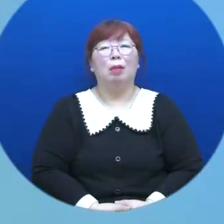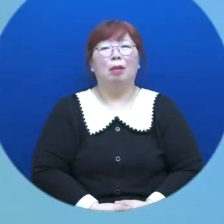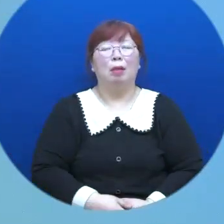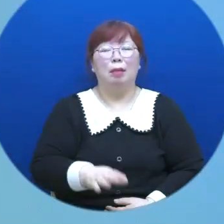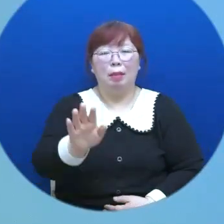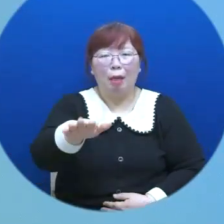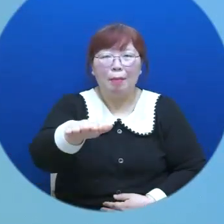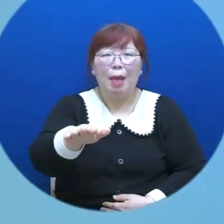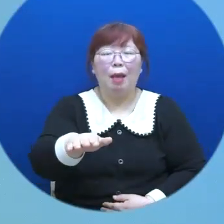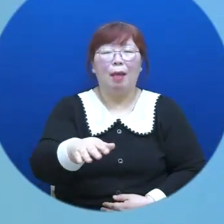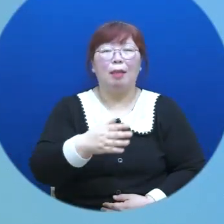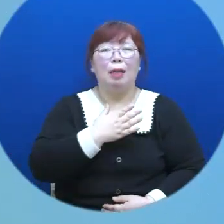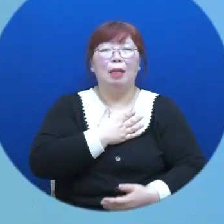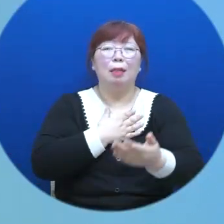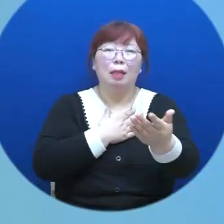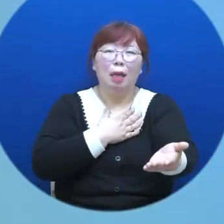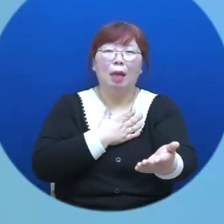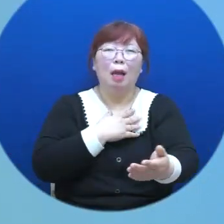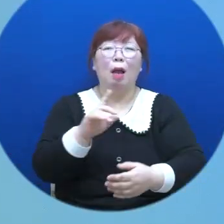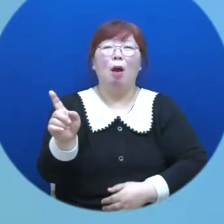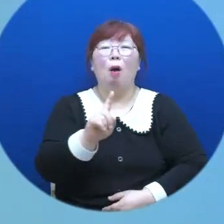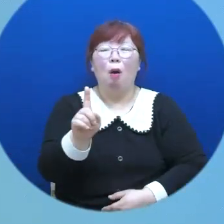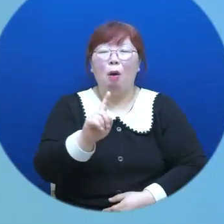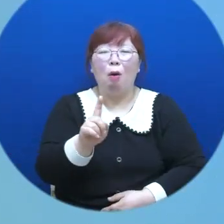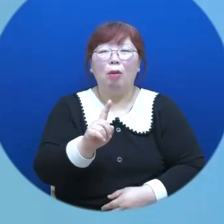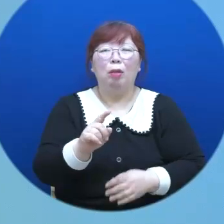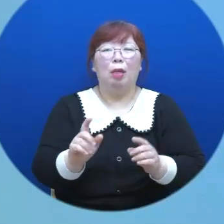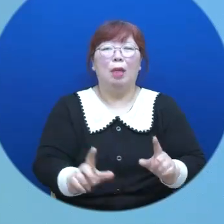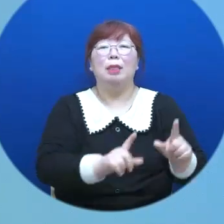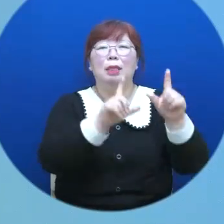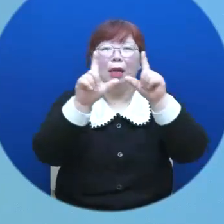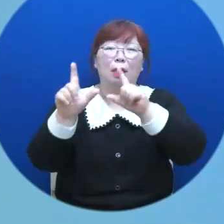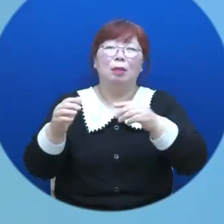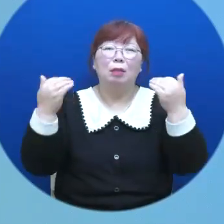상미야, 나는 내가 어떻게 살아왔는지 안다.